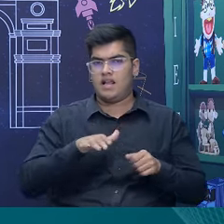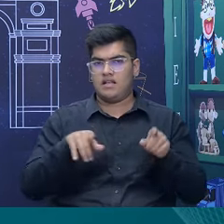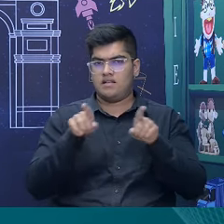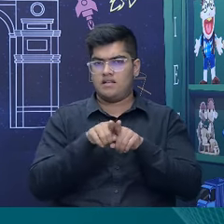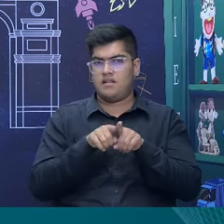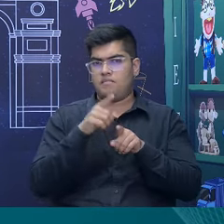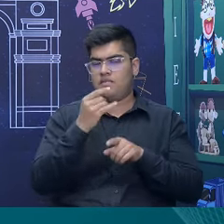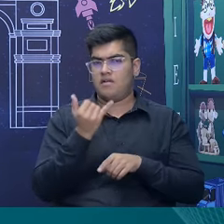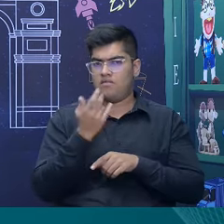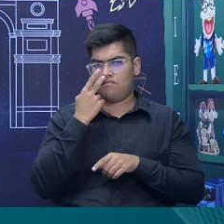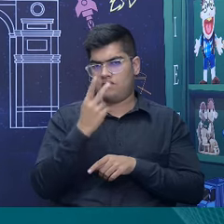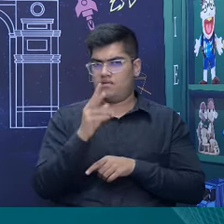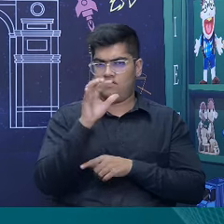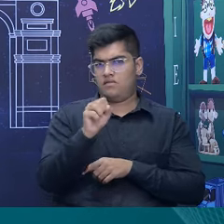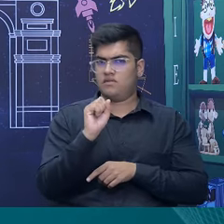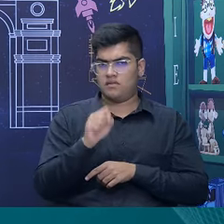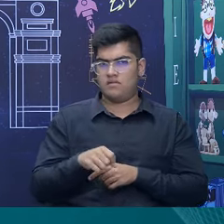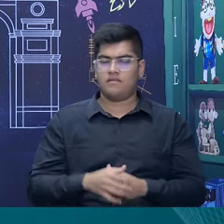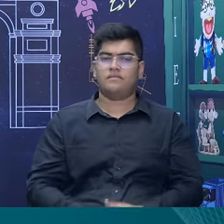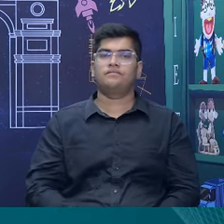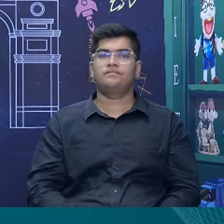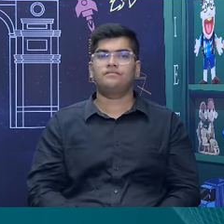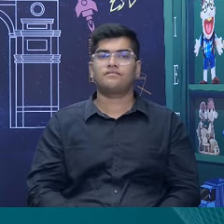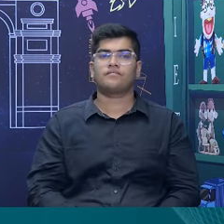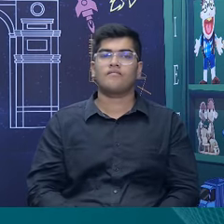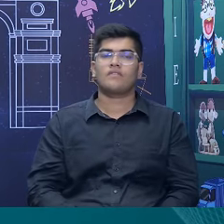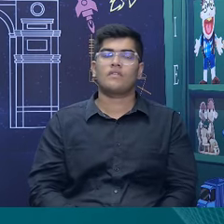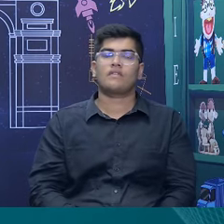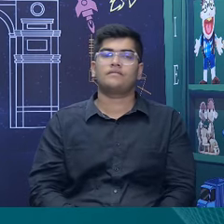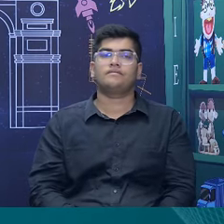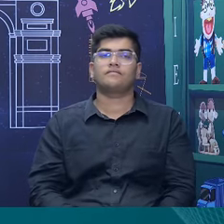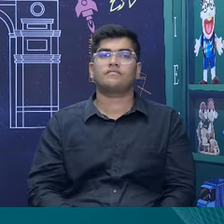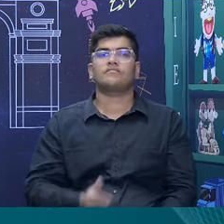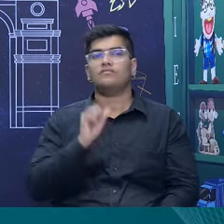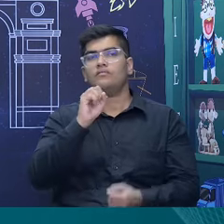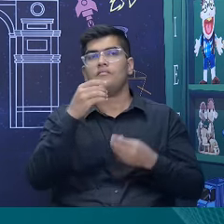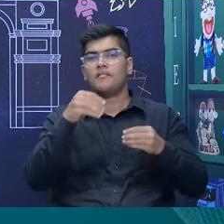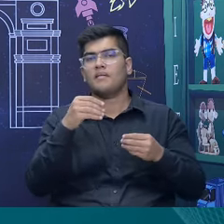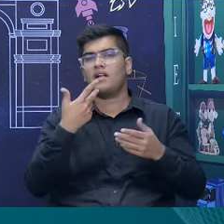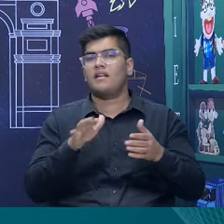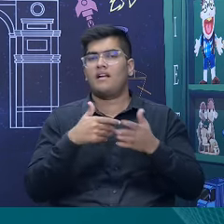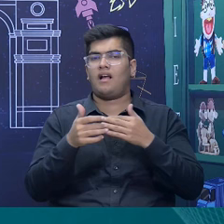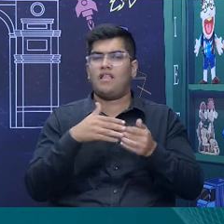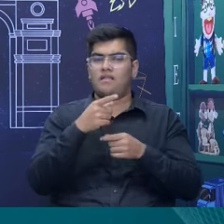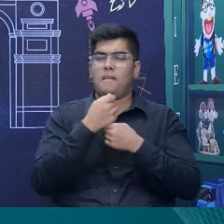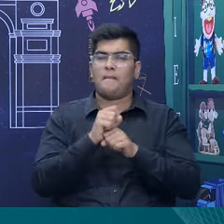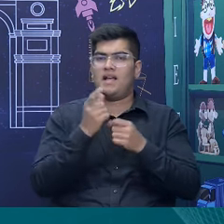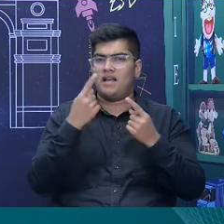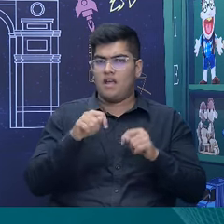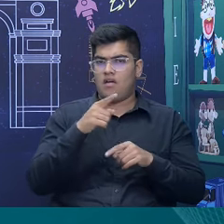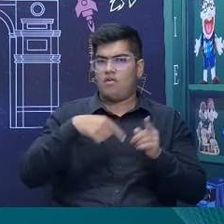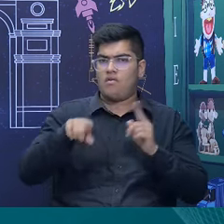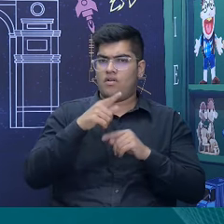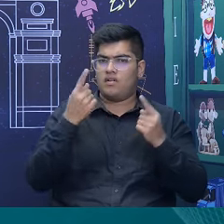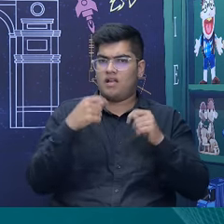समझ पा रहे हैं ना इन दोनों का एरिया सेम है जो दो कांगुटकर है आपके हाथ में जो मैंने बोला है कि गत्ते पे दो ट्रायंगल बना के देखिए ने शायद बनाए भी